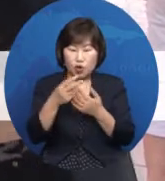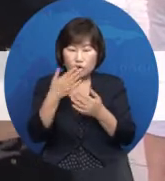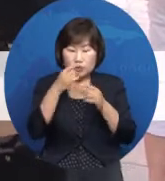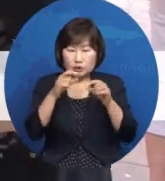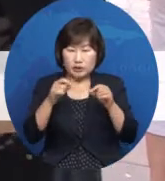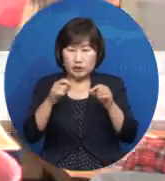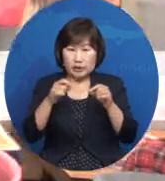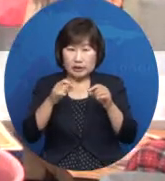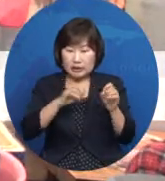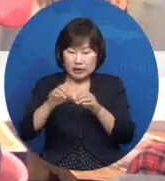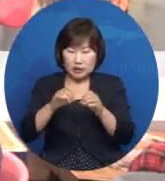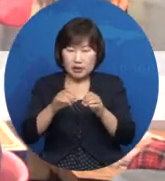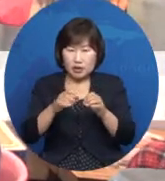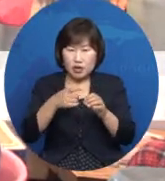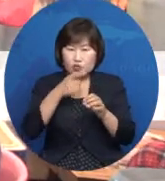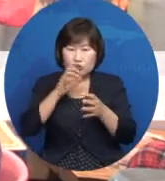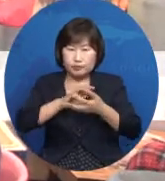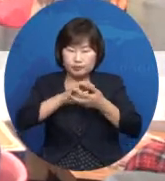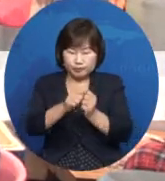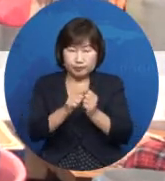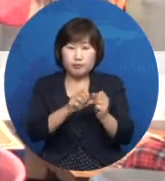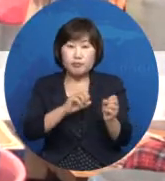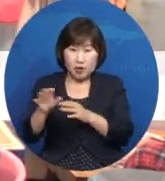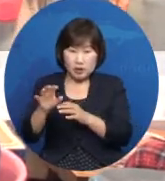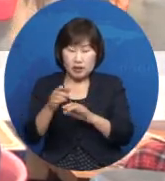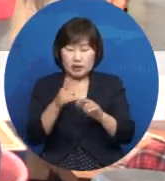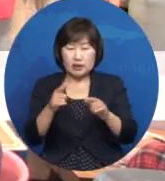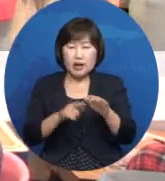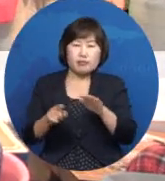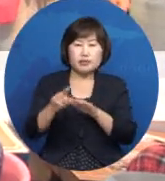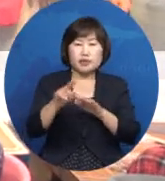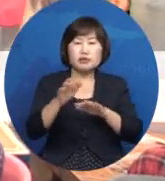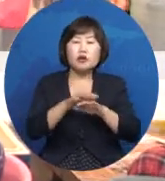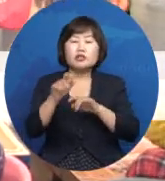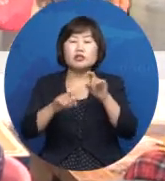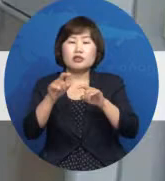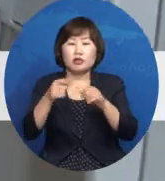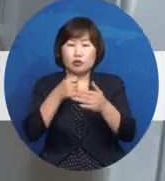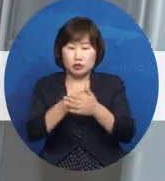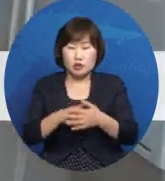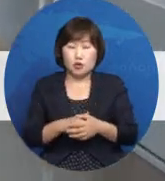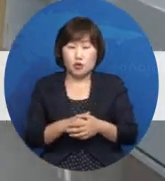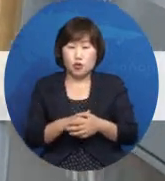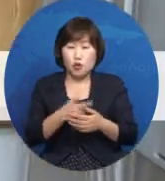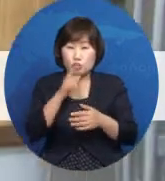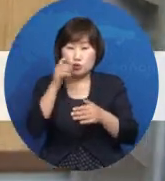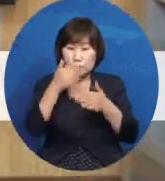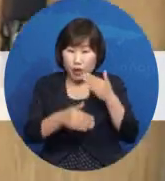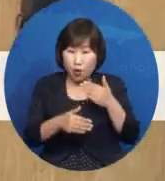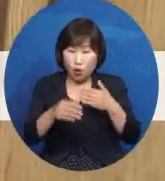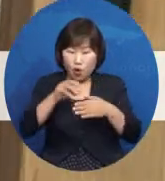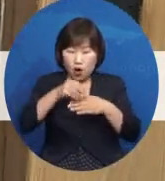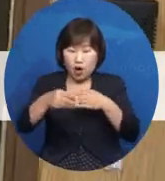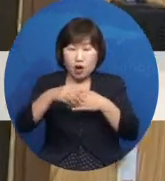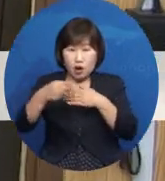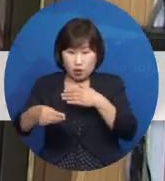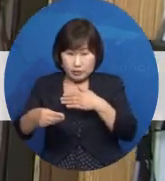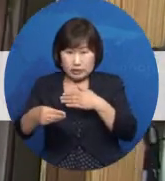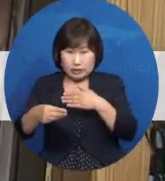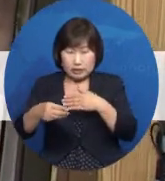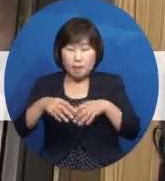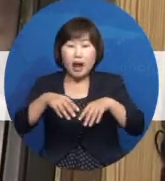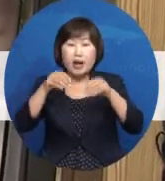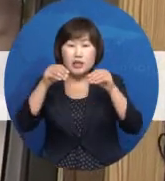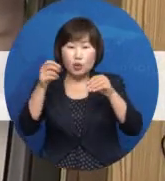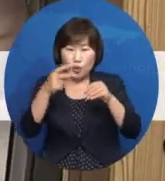쓰레기는 최대한 물기를 제거해 배출하기 등을 앞장서 실천키로 했으며 수분은 빼고 채소, 과일 껍질은